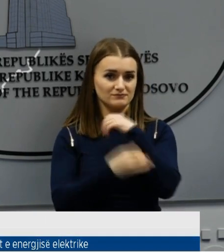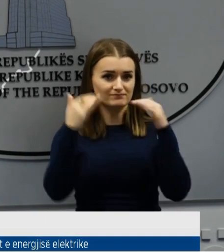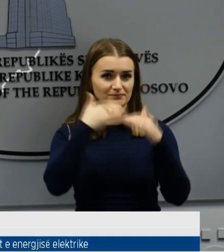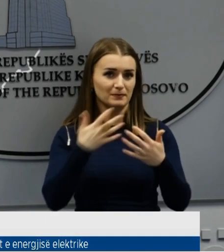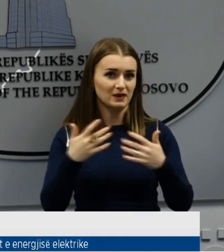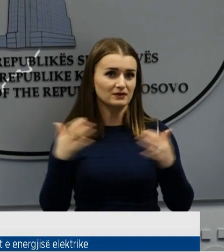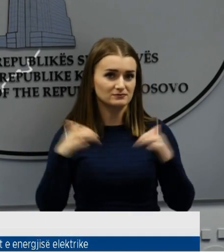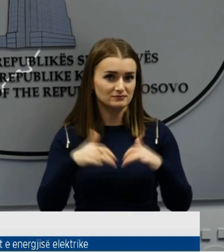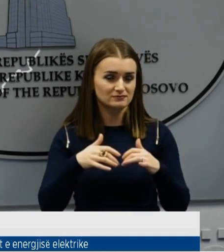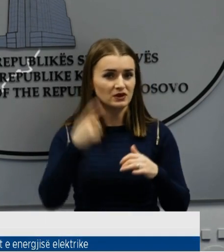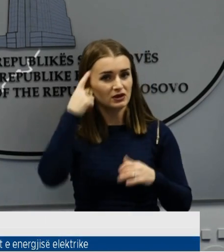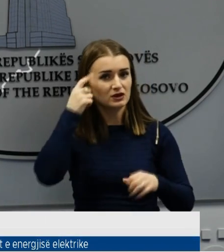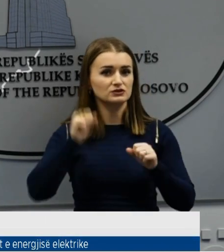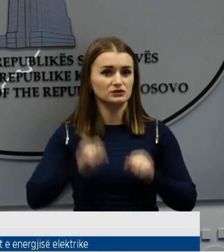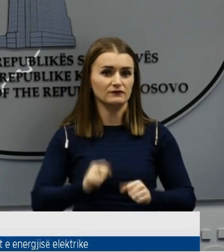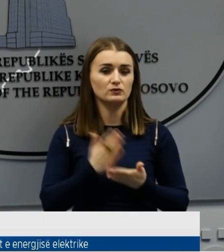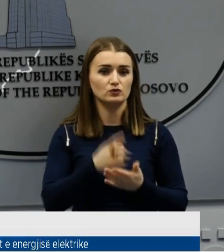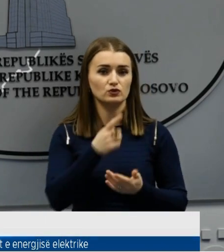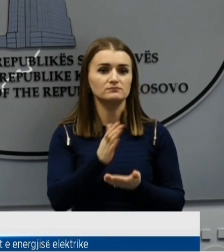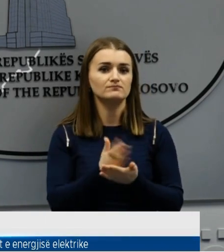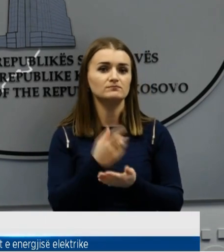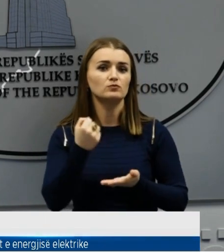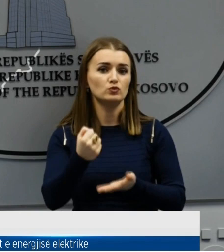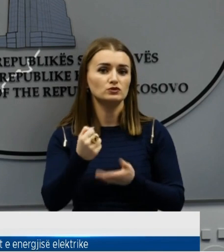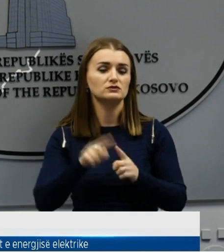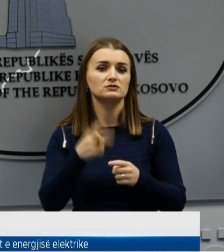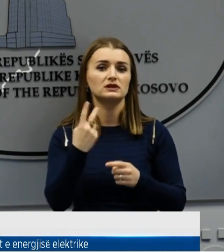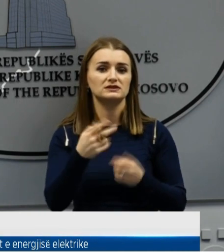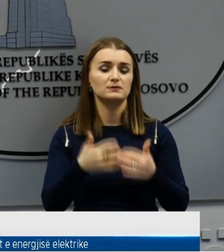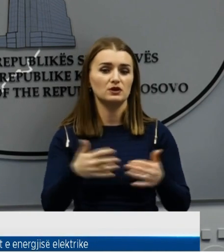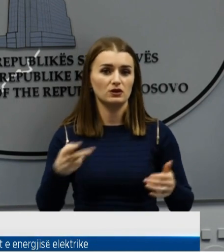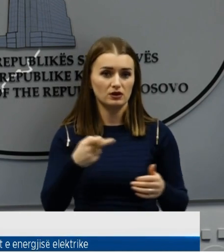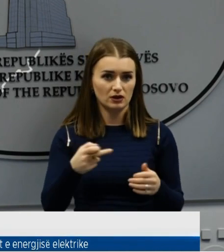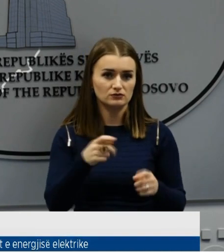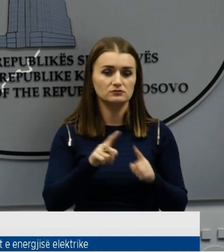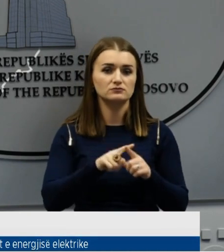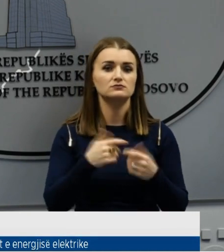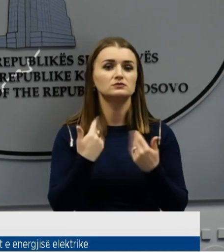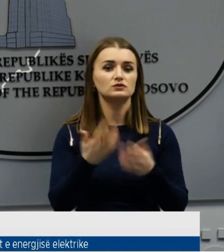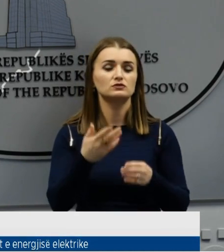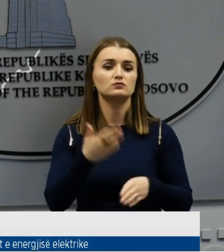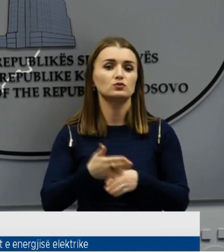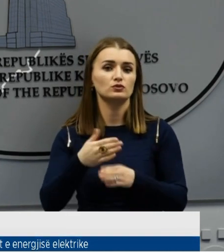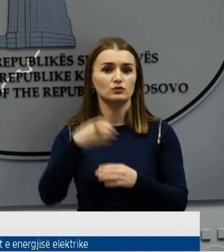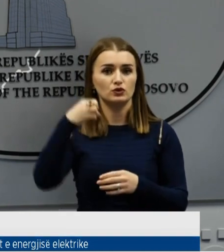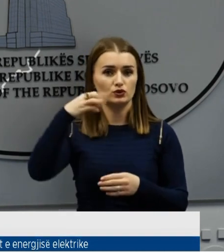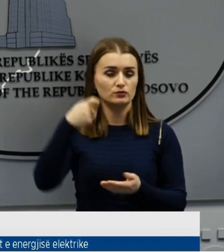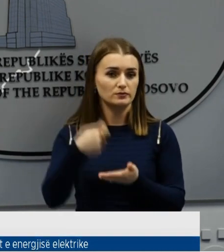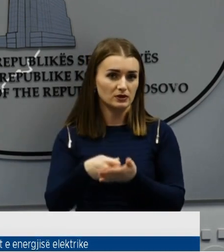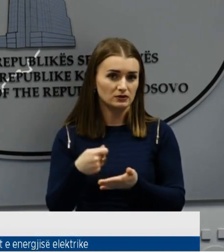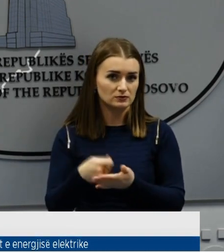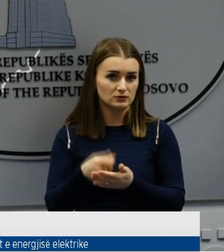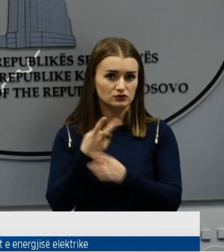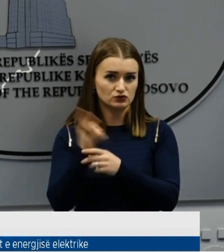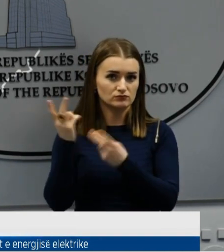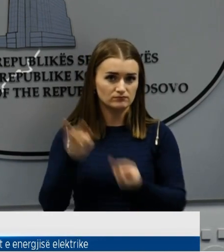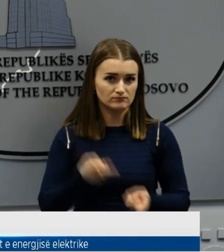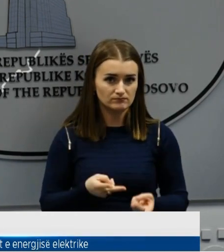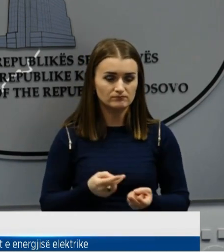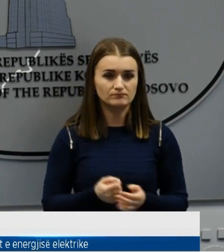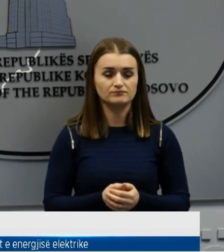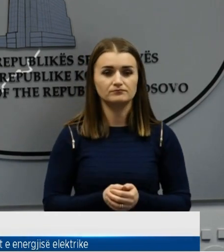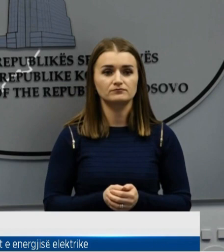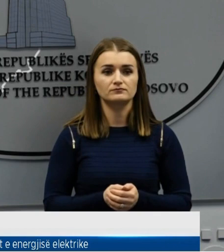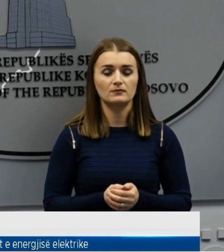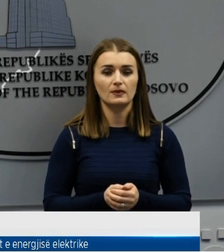ka ndarë një shumë prej 20 milion euro për të mbuluar blerën e importit të nevojshëm të energjisë, për të subvencionuar importin